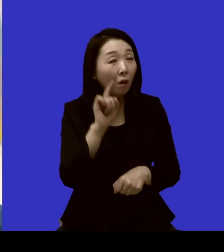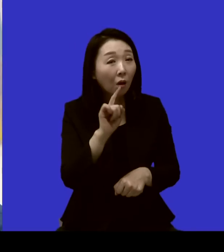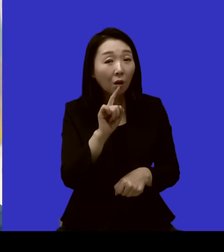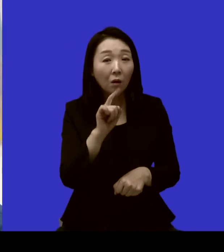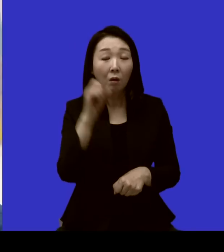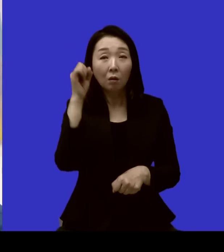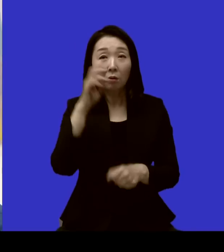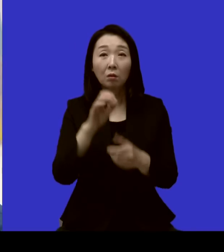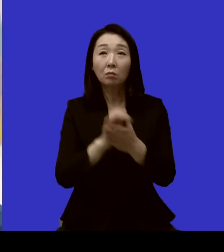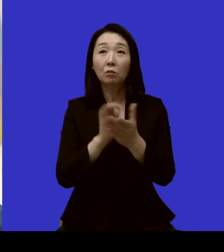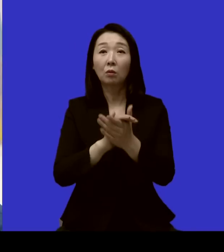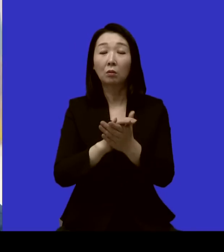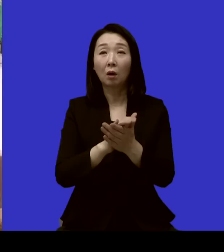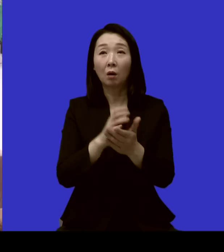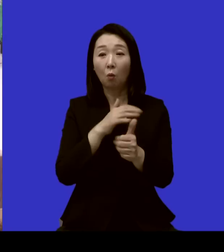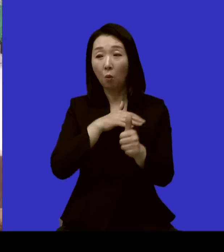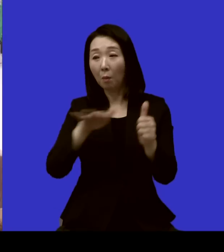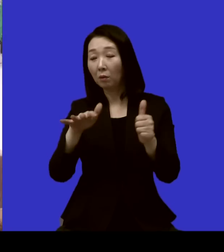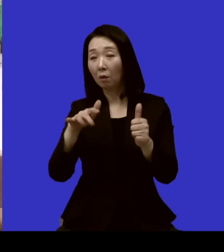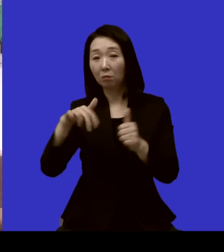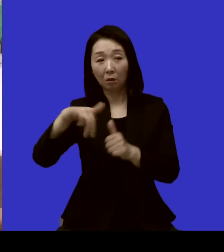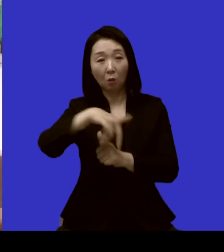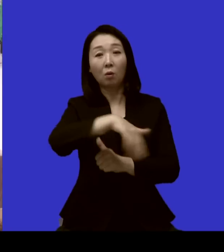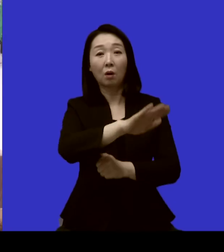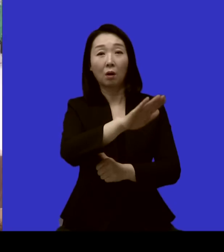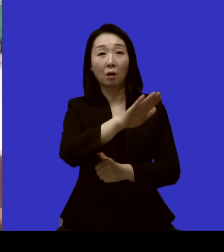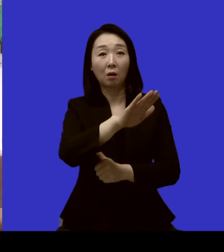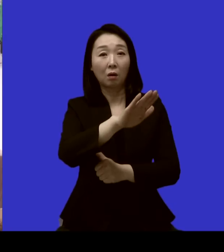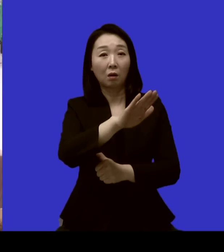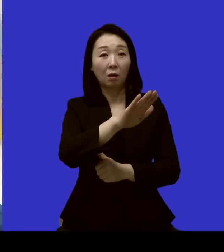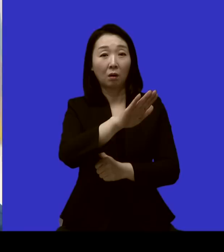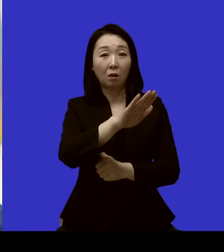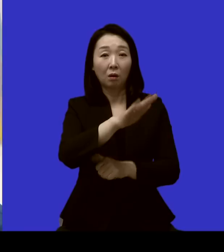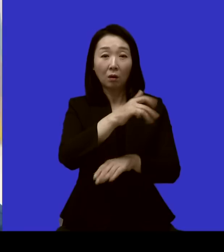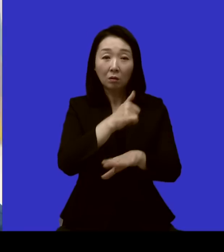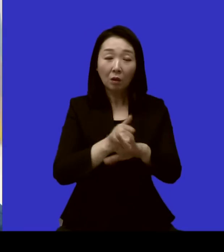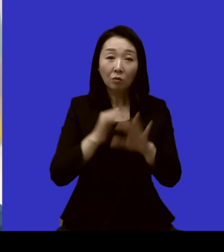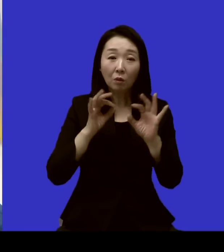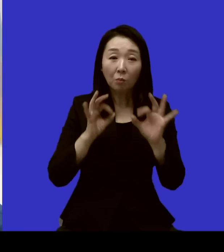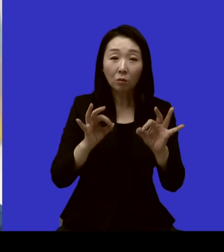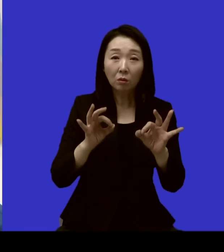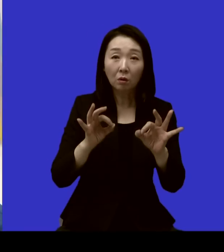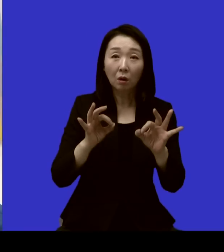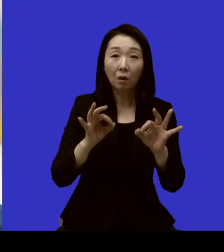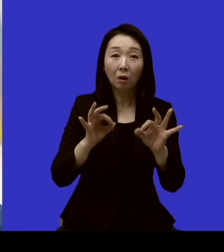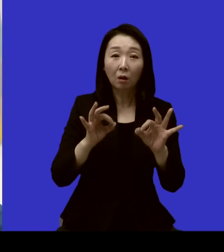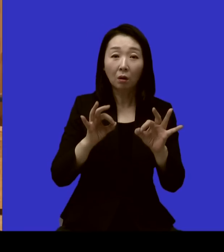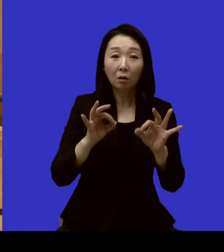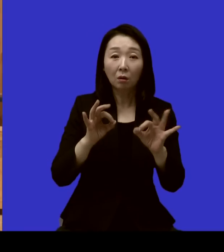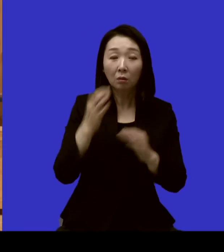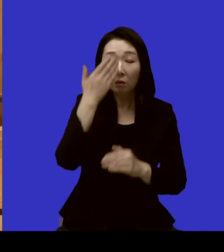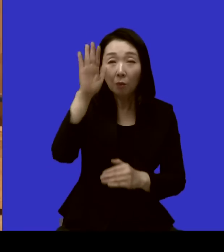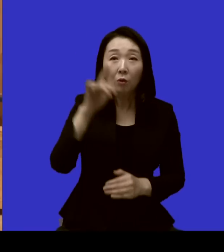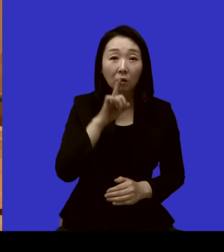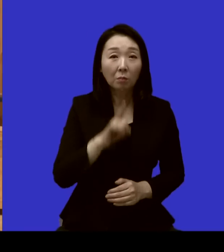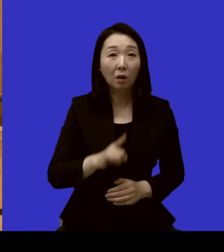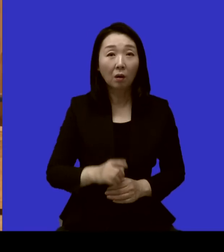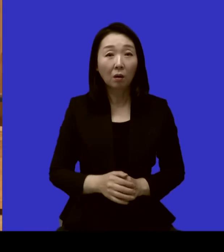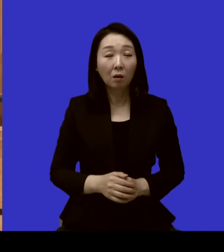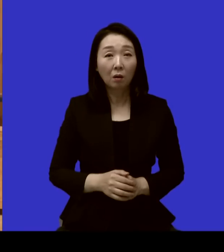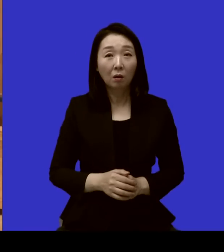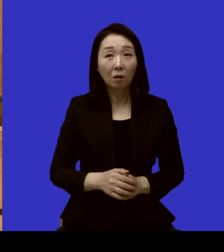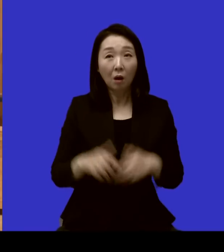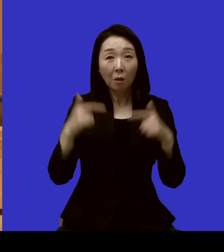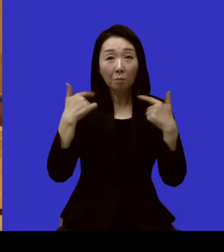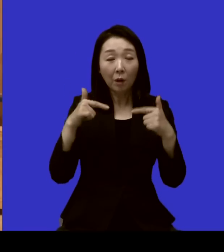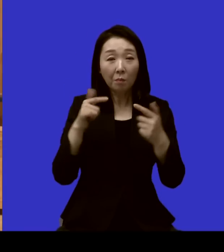7 친구가 저를 외면하고 그냥 걸어갔던 거예요. 뭐야? 와. 나중에 알고 보니까 못 알아봤다고 하더라고요. 맨날 보던